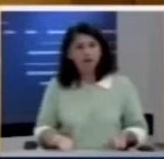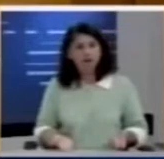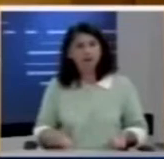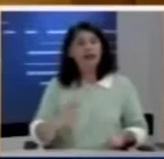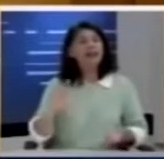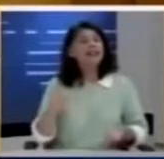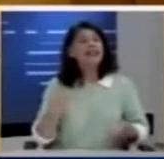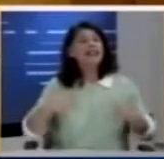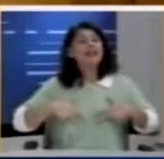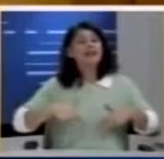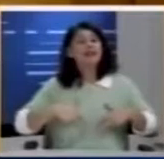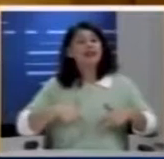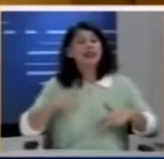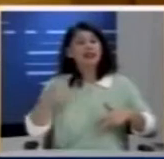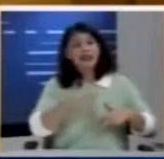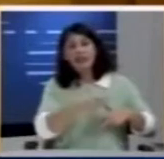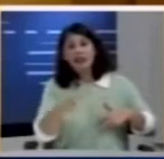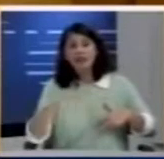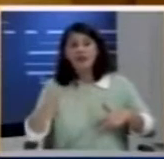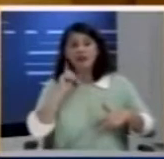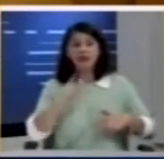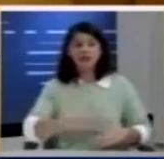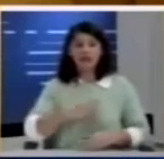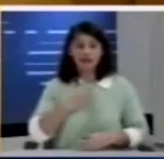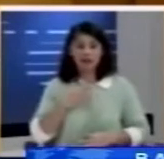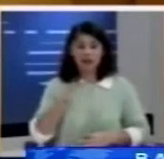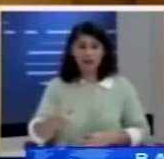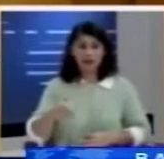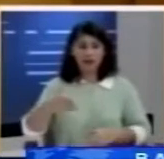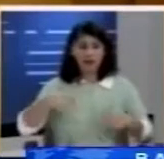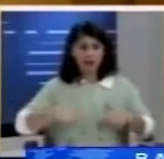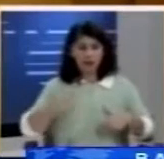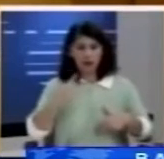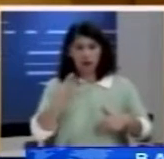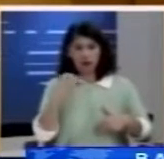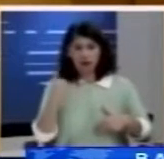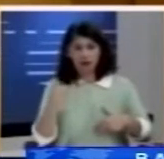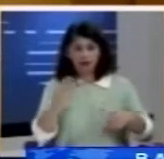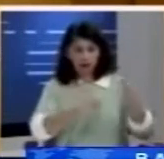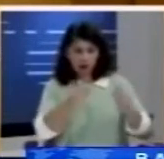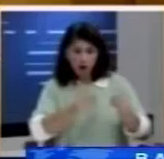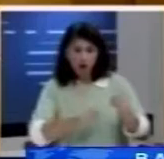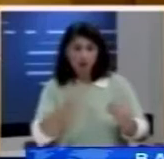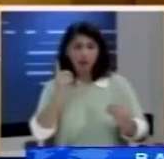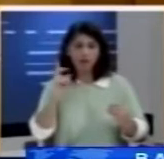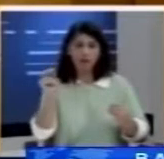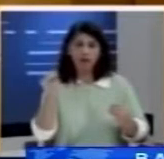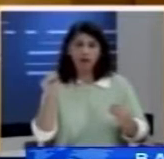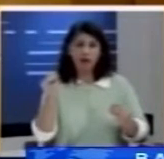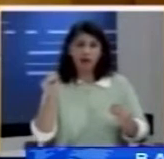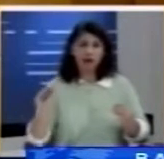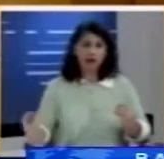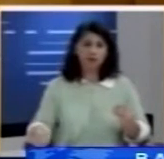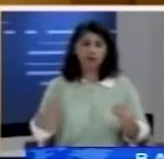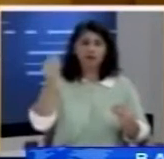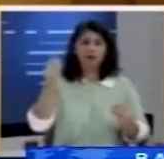Η κυβέρνηση θα είναι αυτή, κυρίες και κύριοι. Αυτή η κυβέρνηση το 151 το υπολογίζει και με μία βουλευτή που